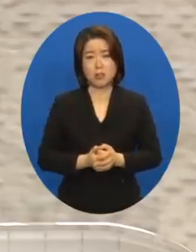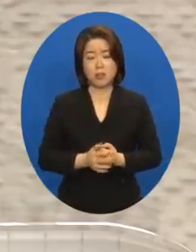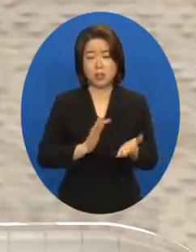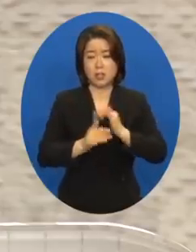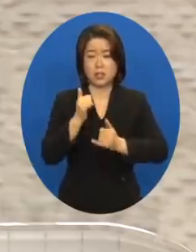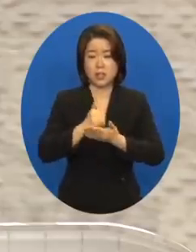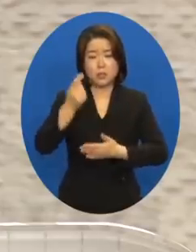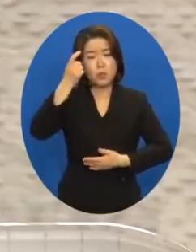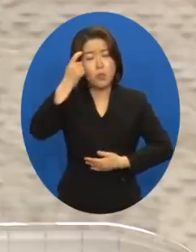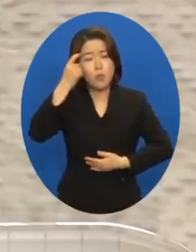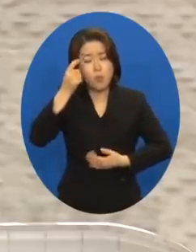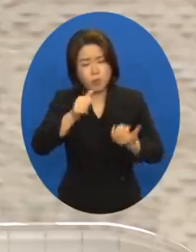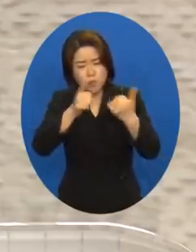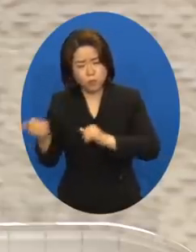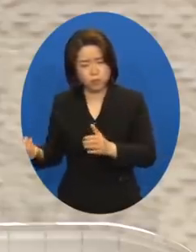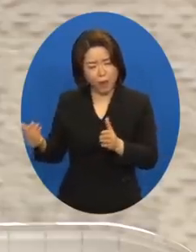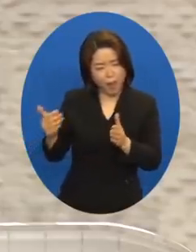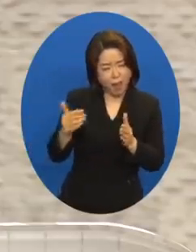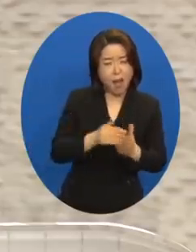하셨을까